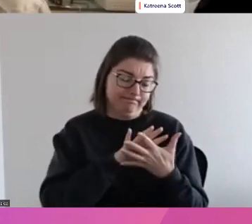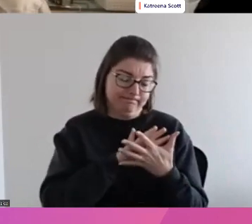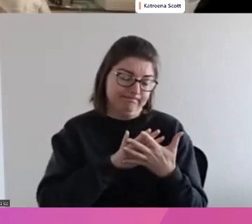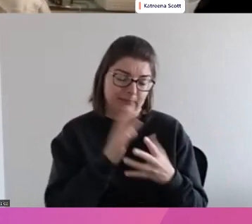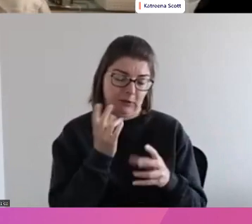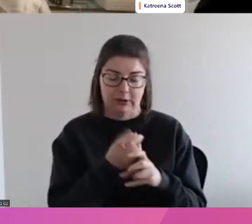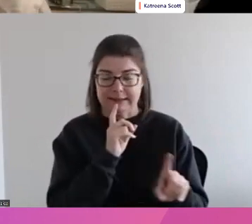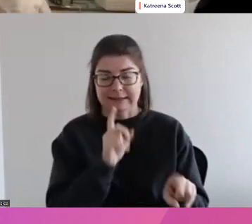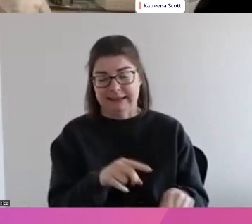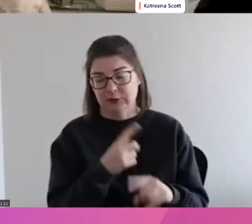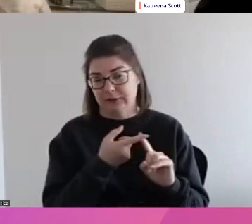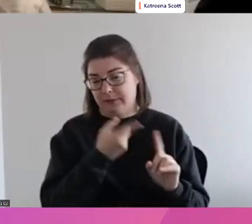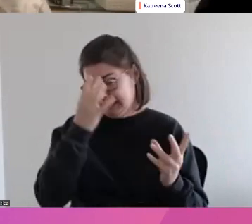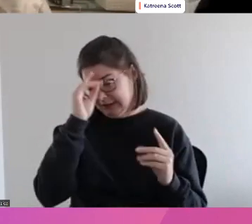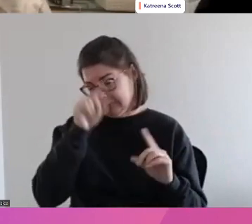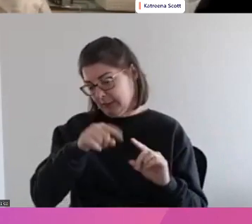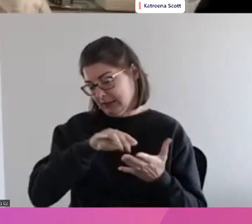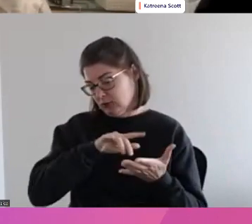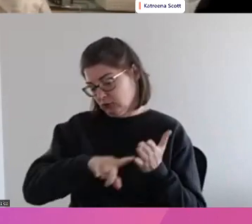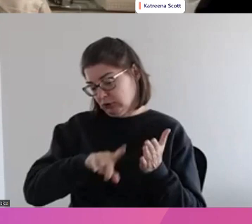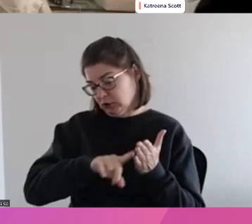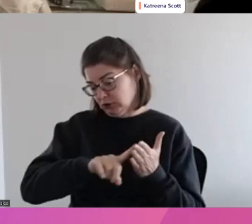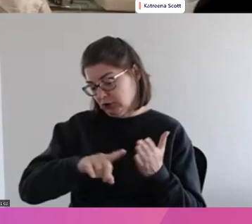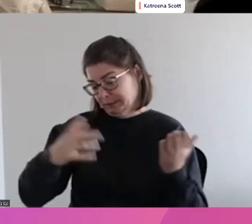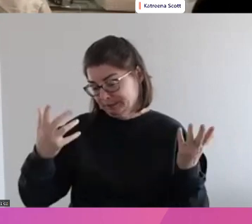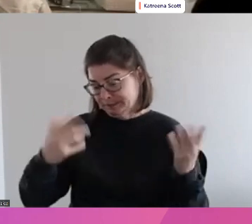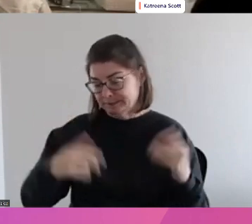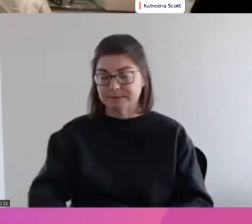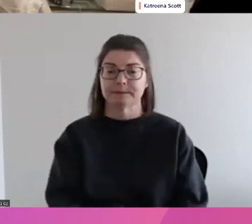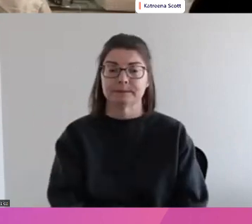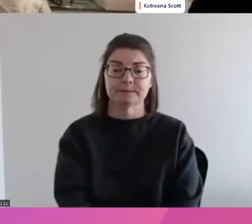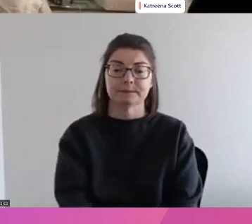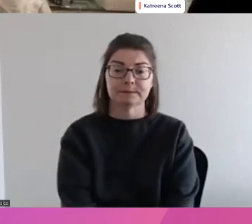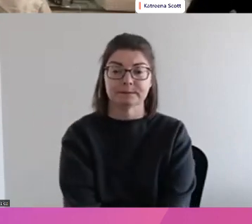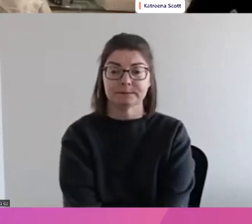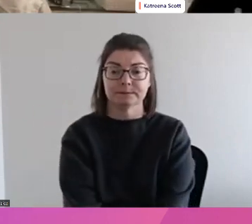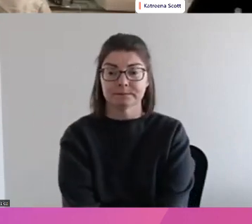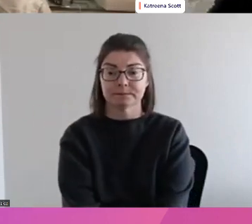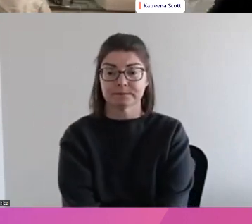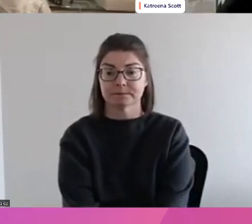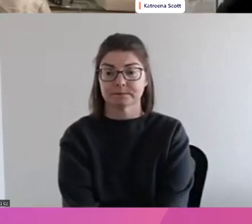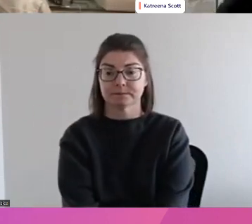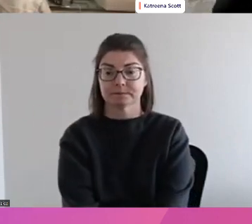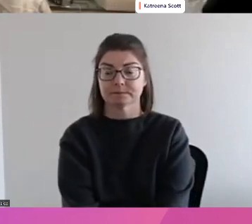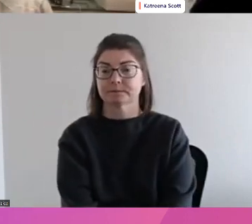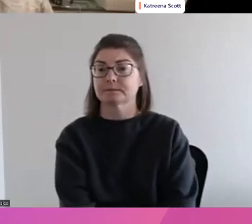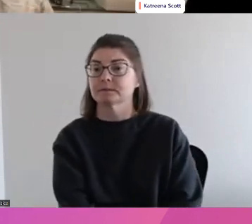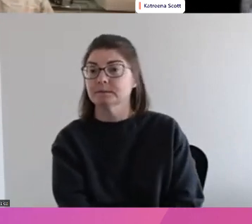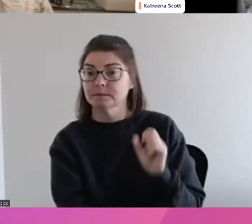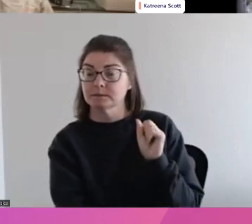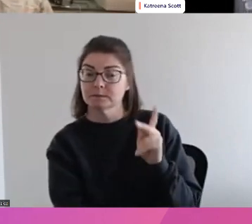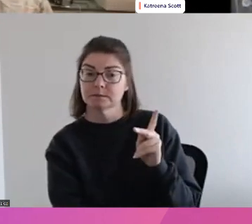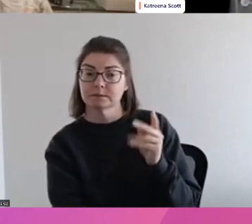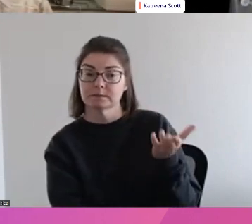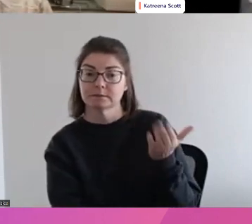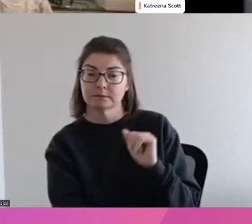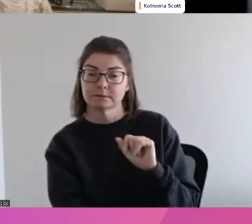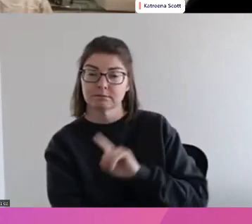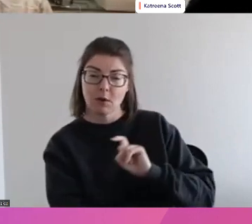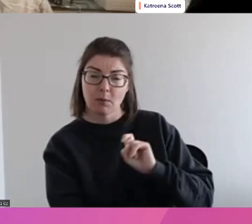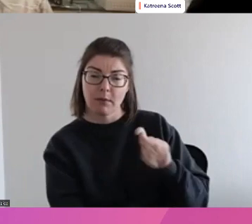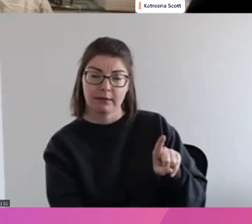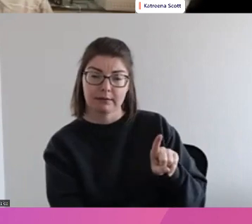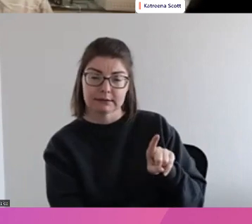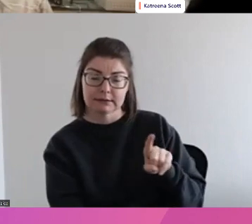bonne raison, mais une bonne question, mais une question à laquelle je n'ai pas réponse. Bon, je vais vous poser maintenant